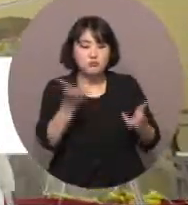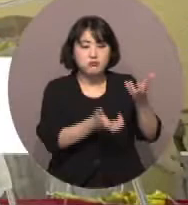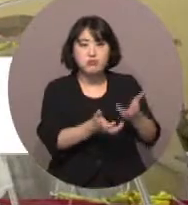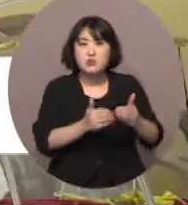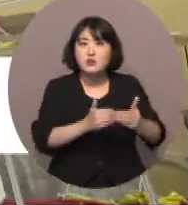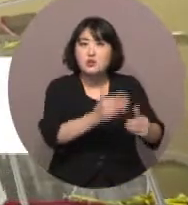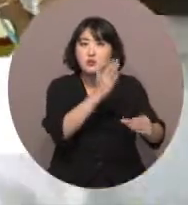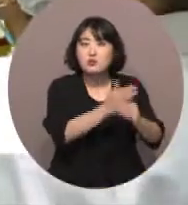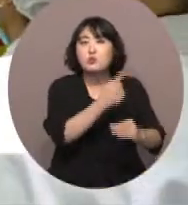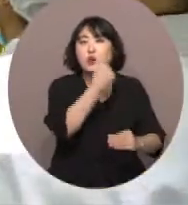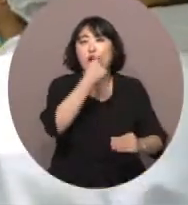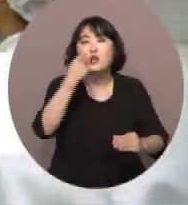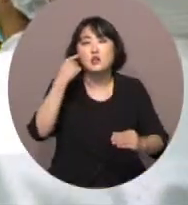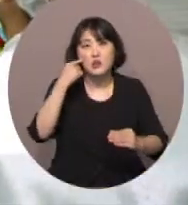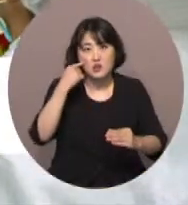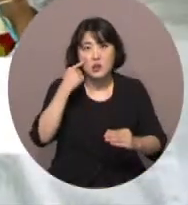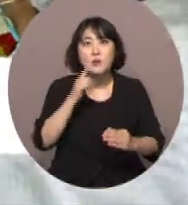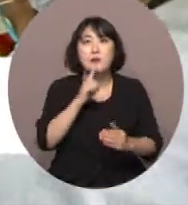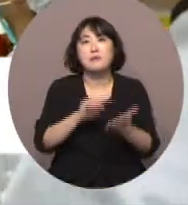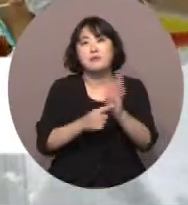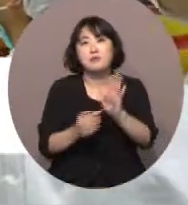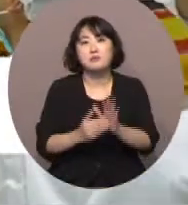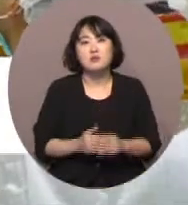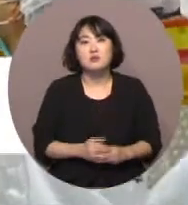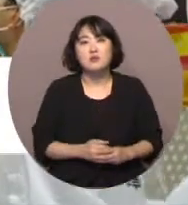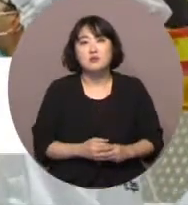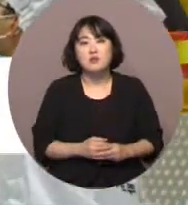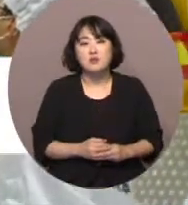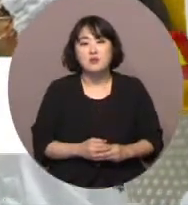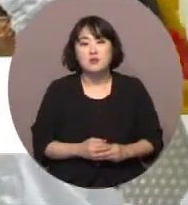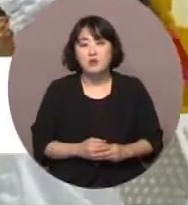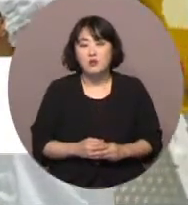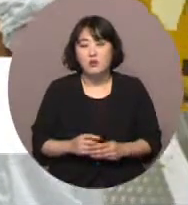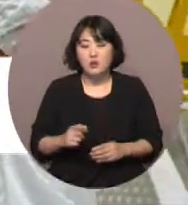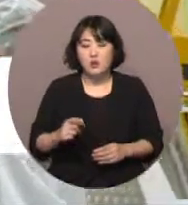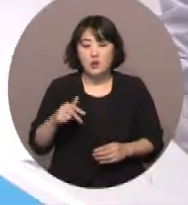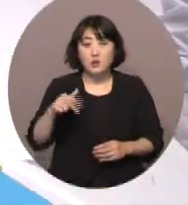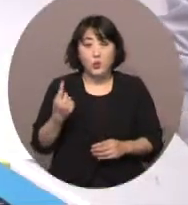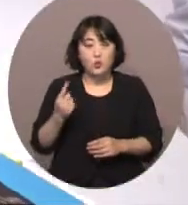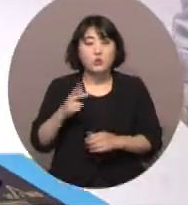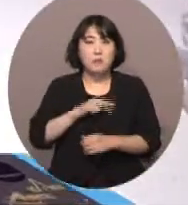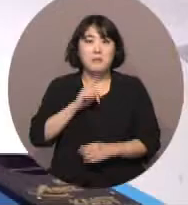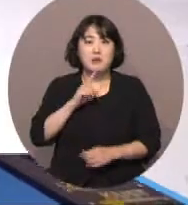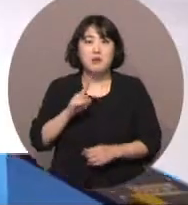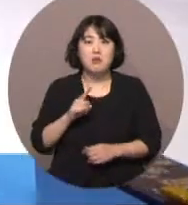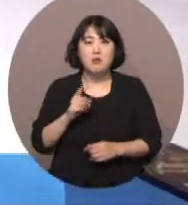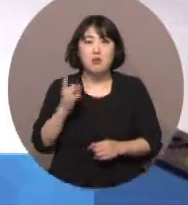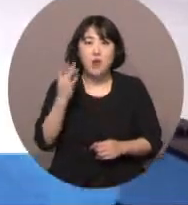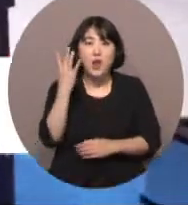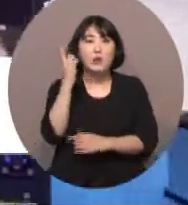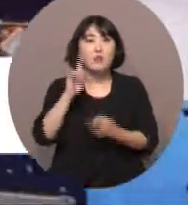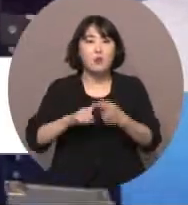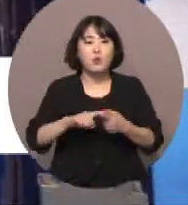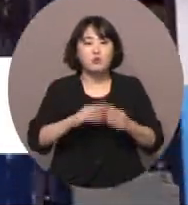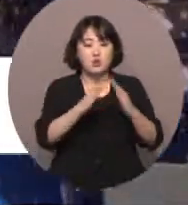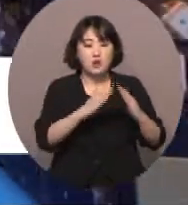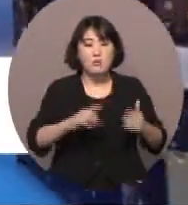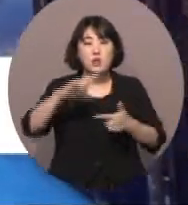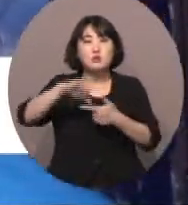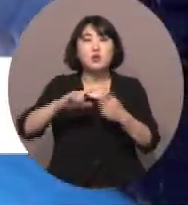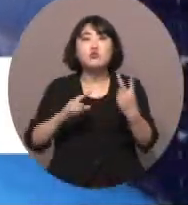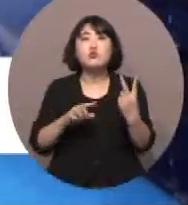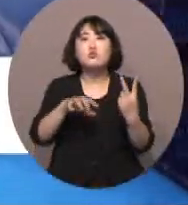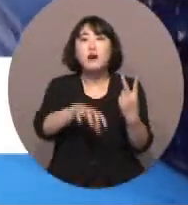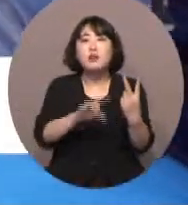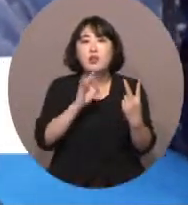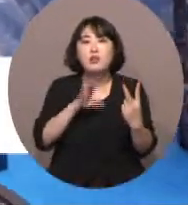있는 것으로 확인됐다 고 주장했습니다 조성래 의원실은 과 기부가 기존대로 인 전남과 경남 두 곳만